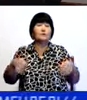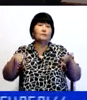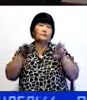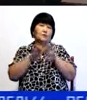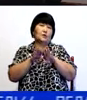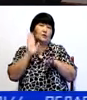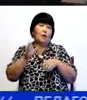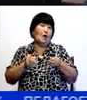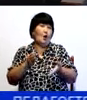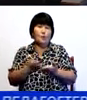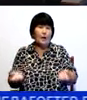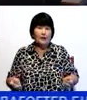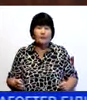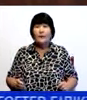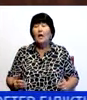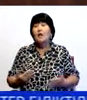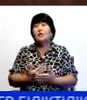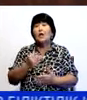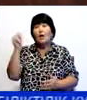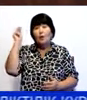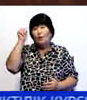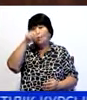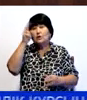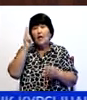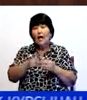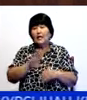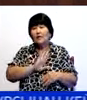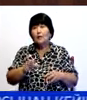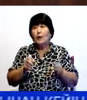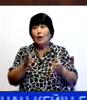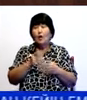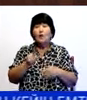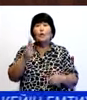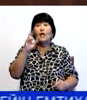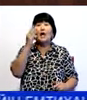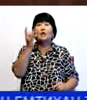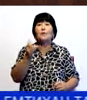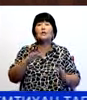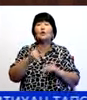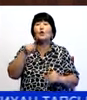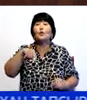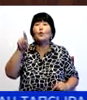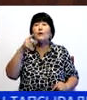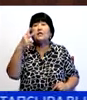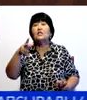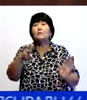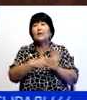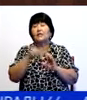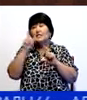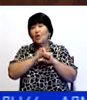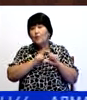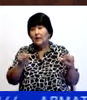ашпау қаупі бар. Жаңа оқу жылына аяқталмау қаупі бар. Ол Қармақшы ауданындағы нөмірі 28